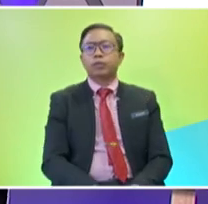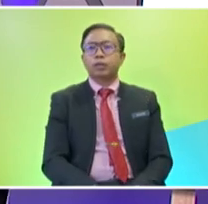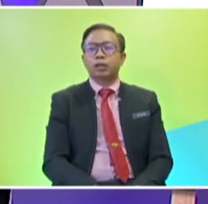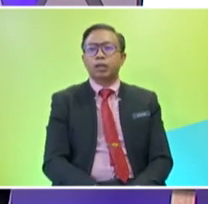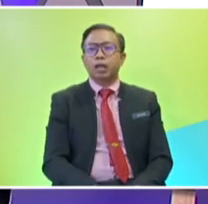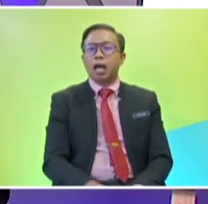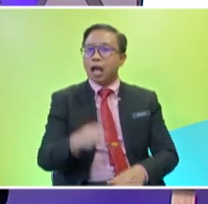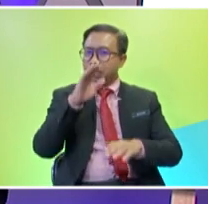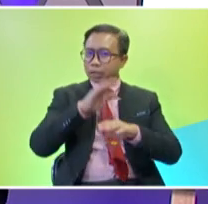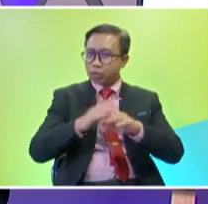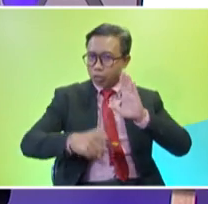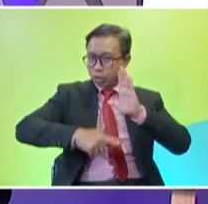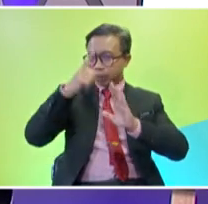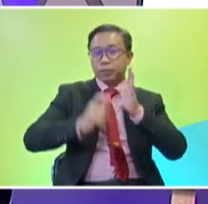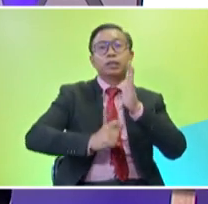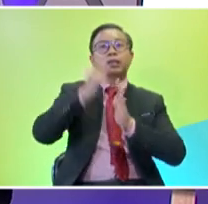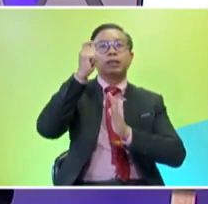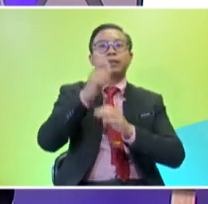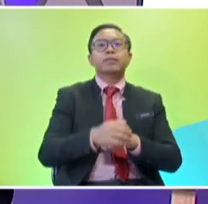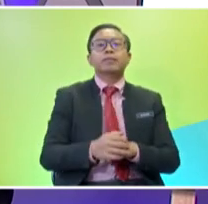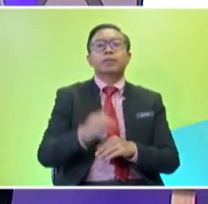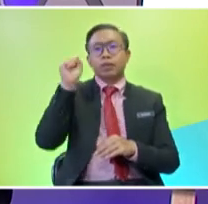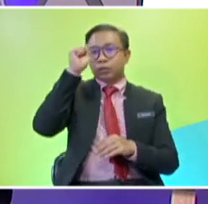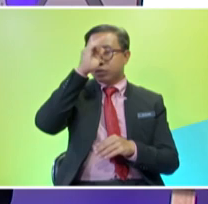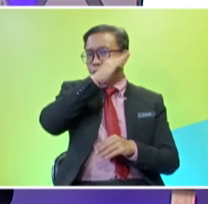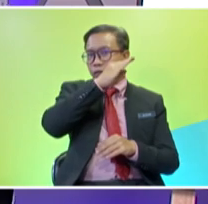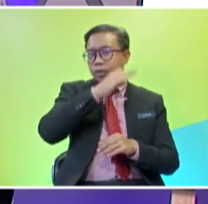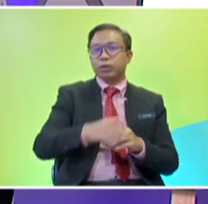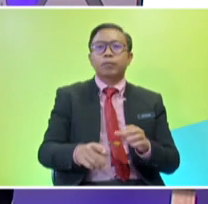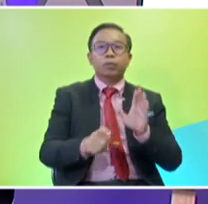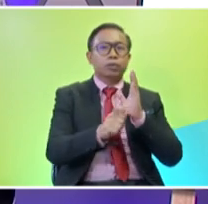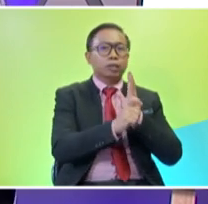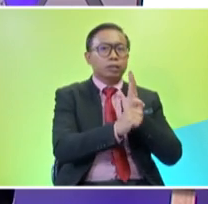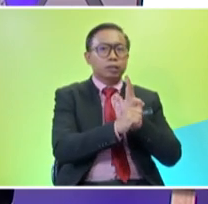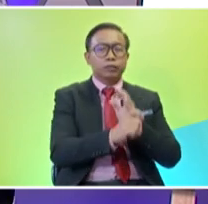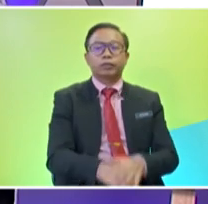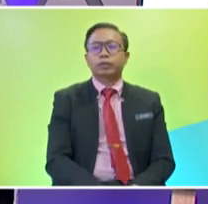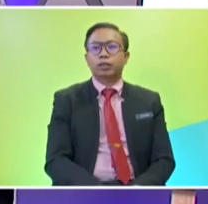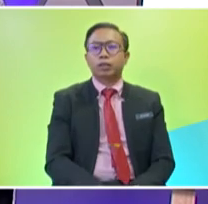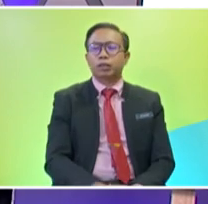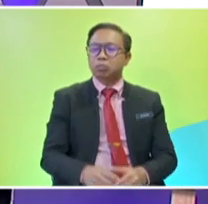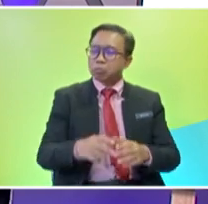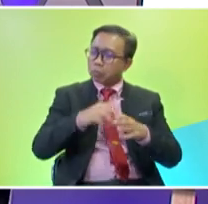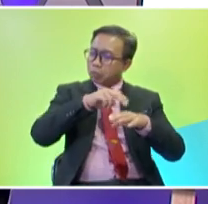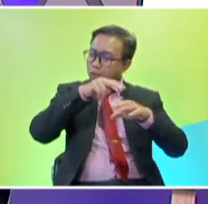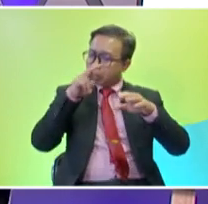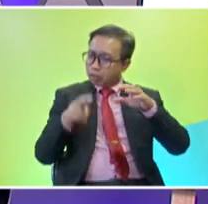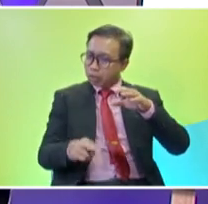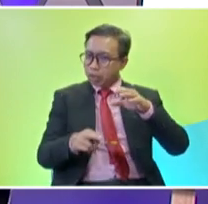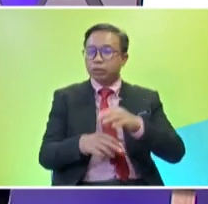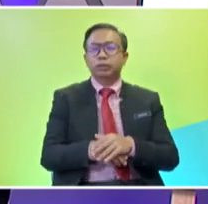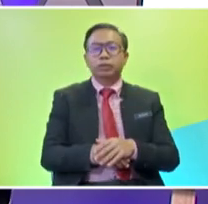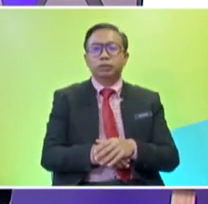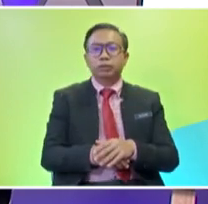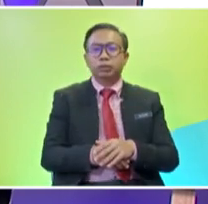itu yang lebih tinggi sifat elektropositif yang makin rendah Ayun aja itu